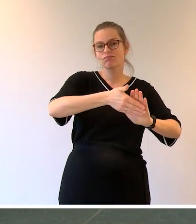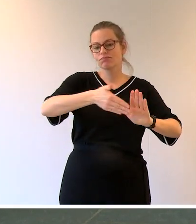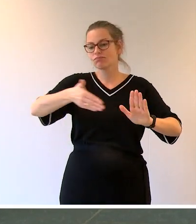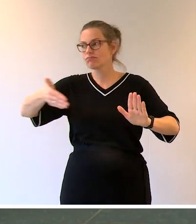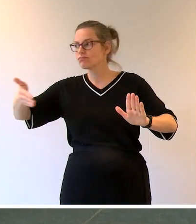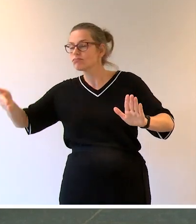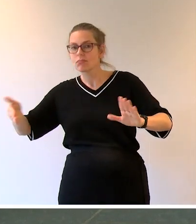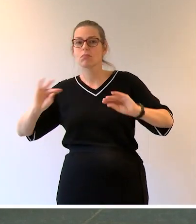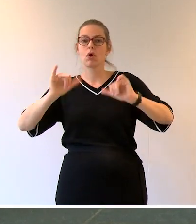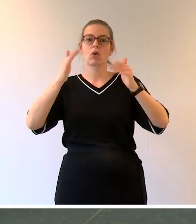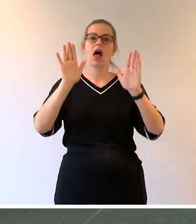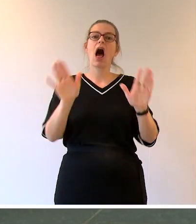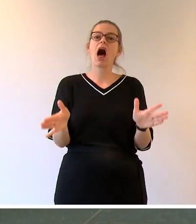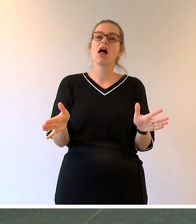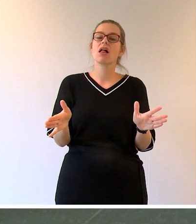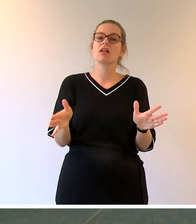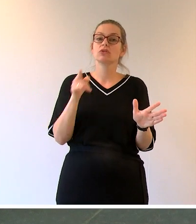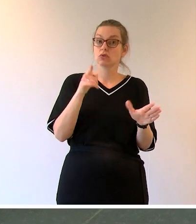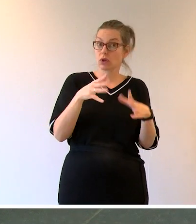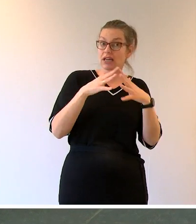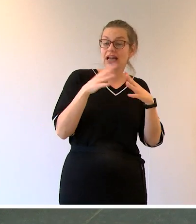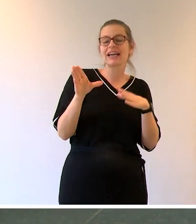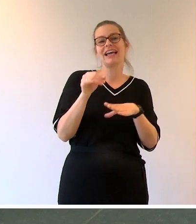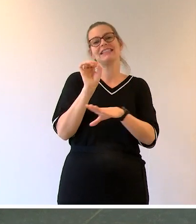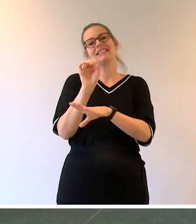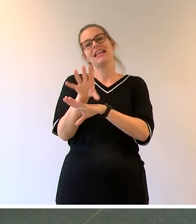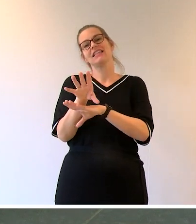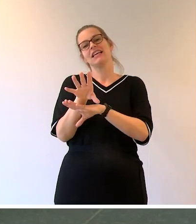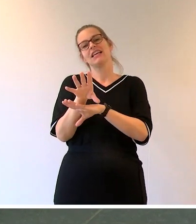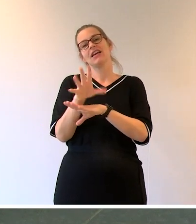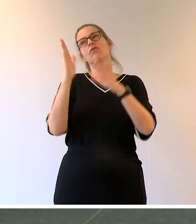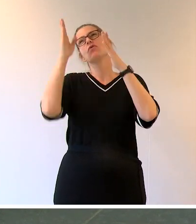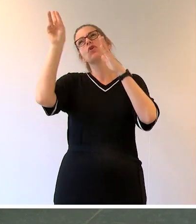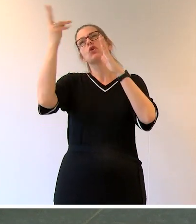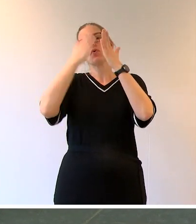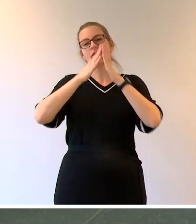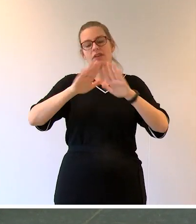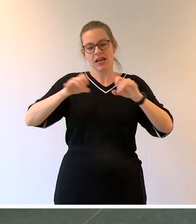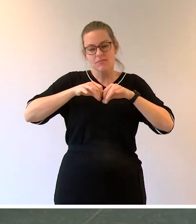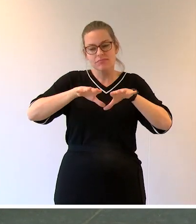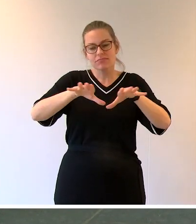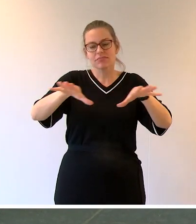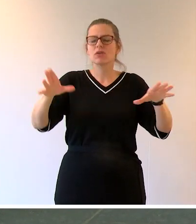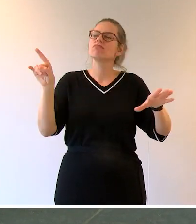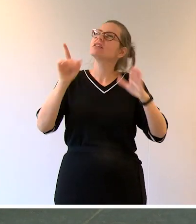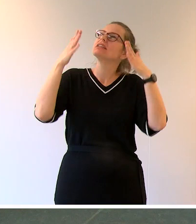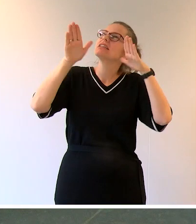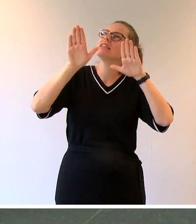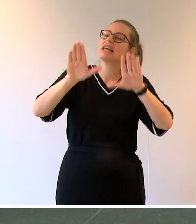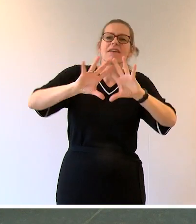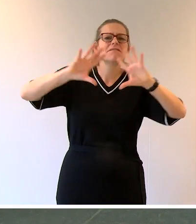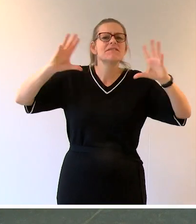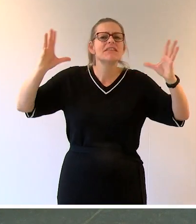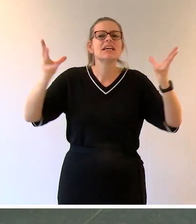zending. Wat een zegen, Heer, dat wereldwijd Advent wordt gevierd en kerst